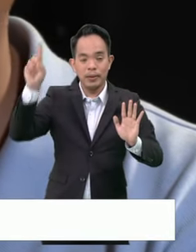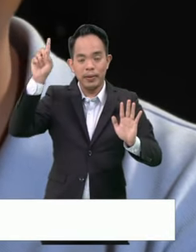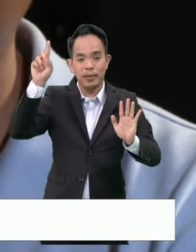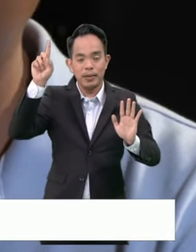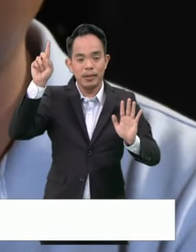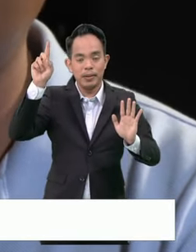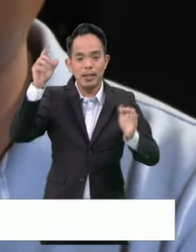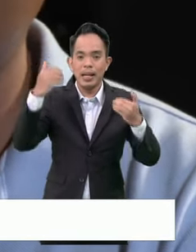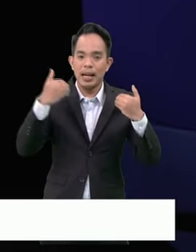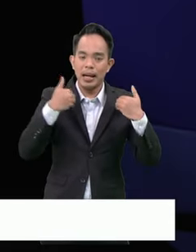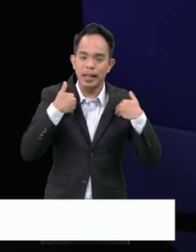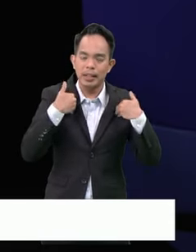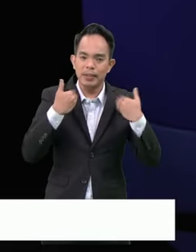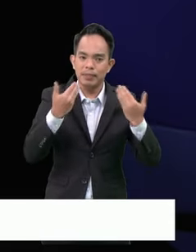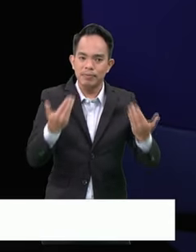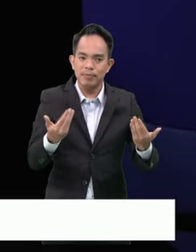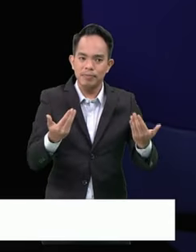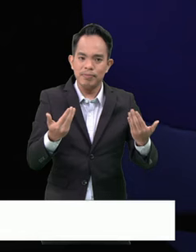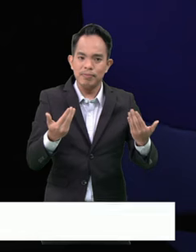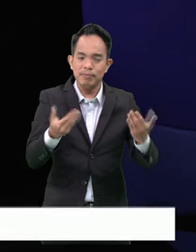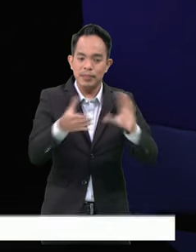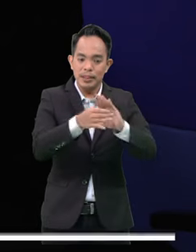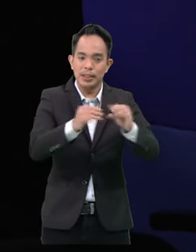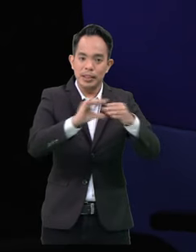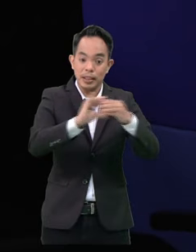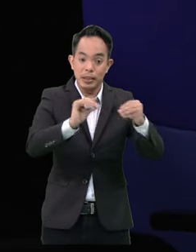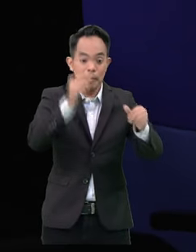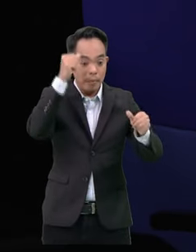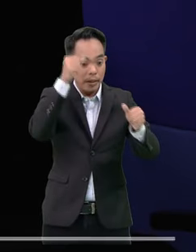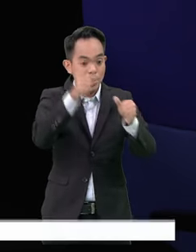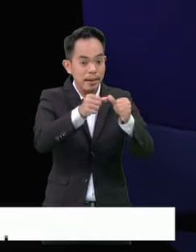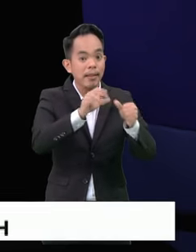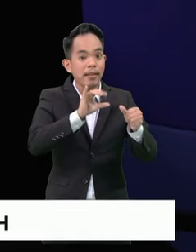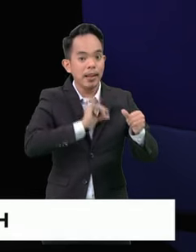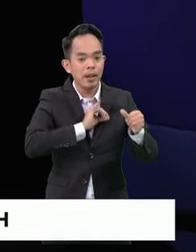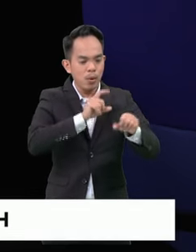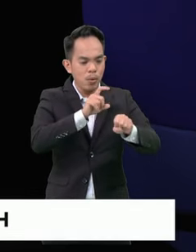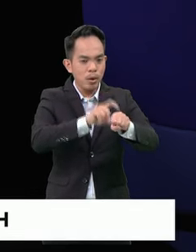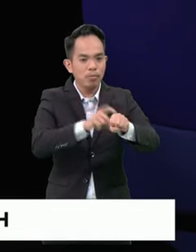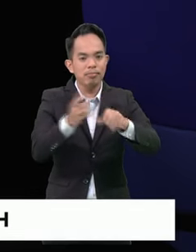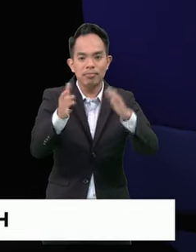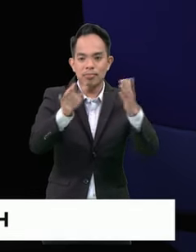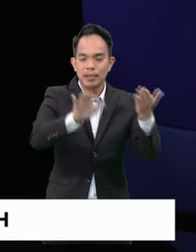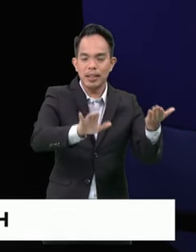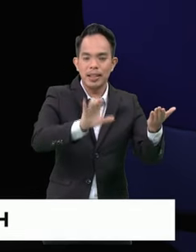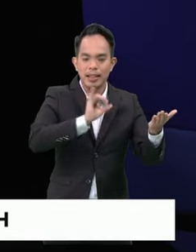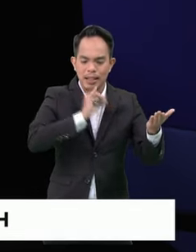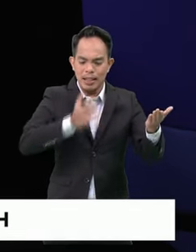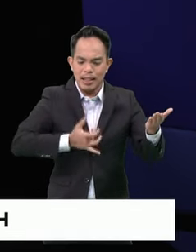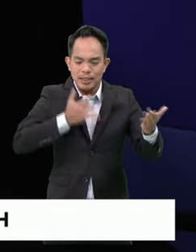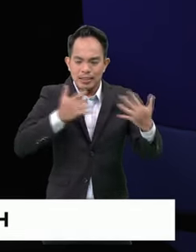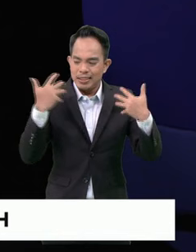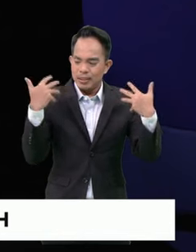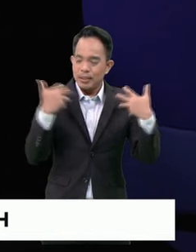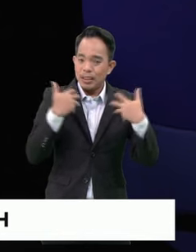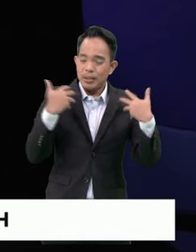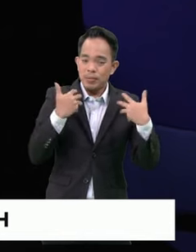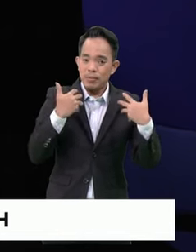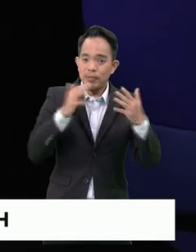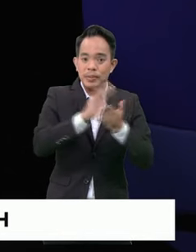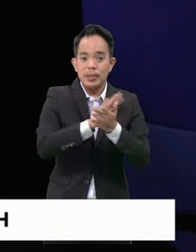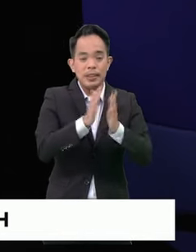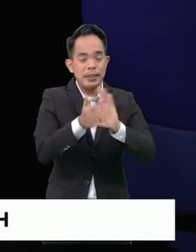Ada beberapa episod yang mengingatkan saya kepada kematian lah, yang membuatkan saya takut. Jadi